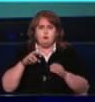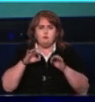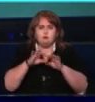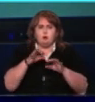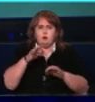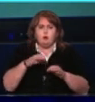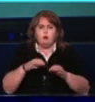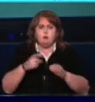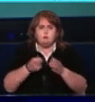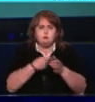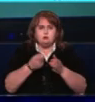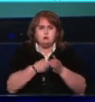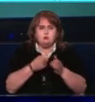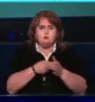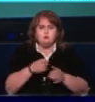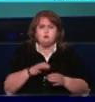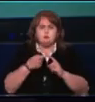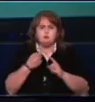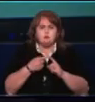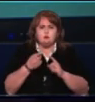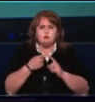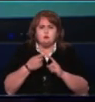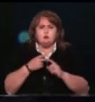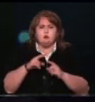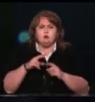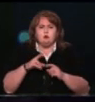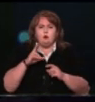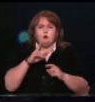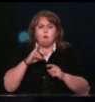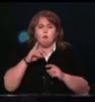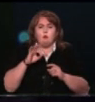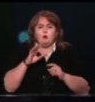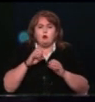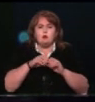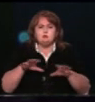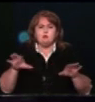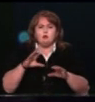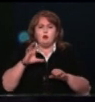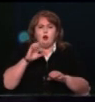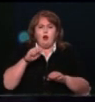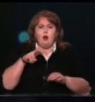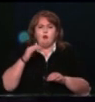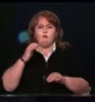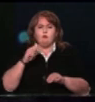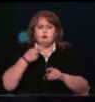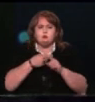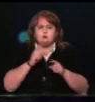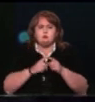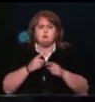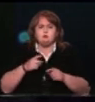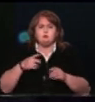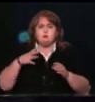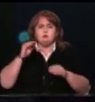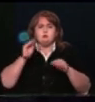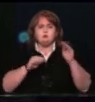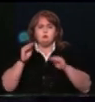своей опыты эти носят название по рассеянию альфа-частиц. В основе опыта вообще было определение